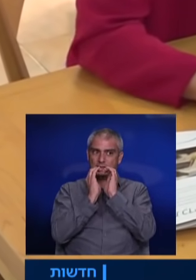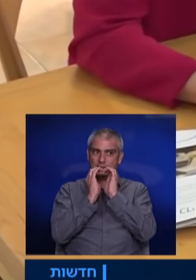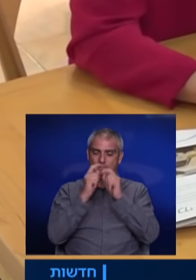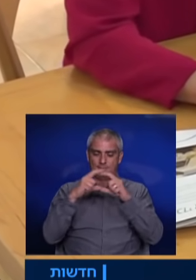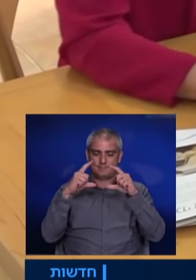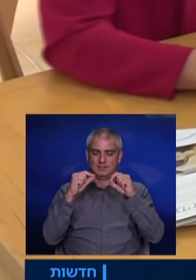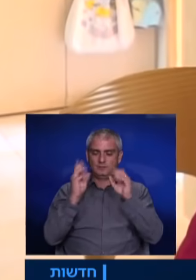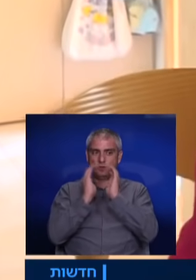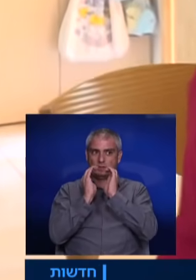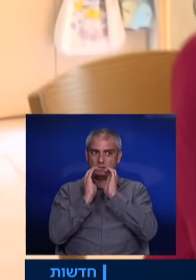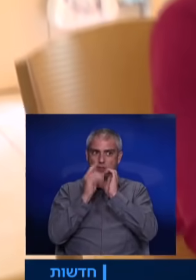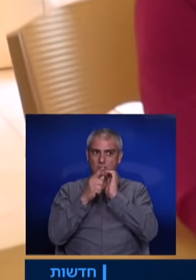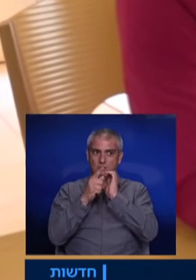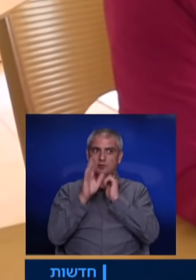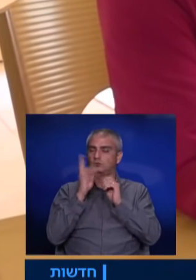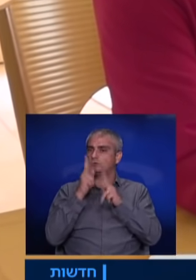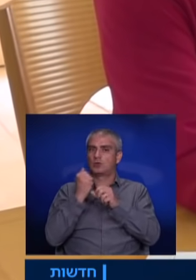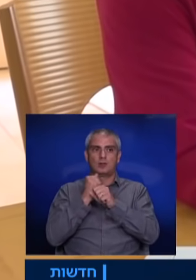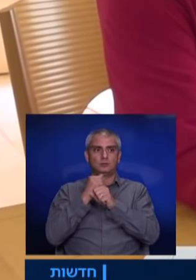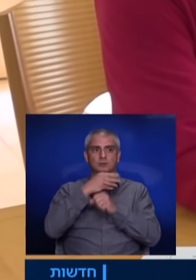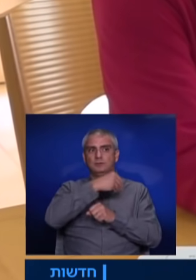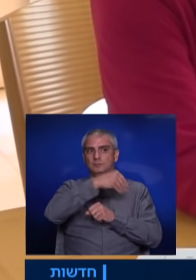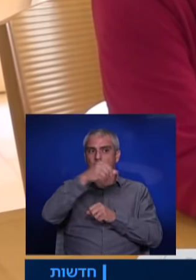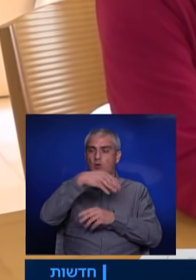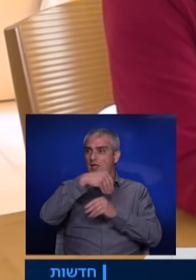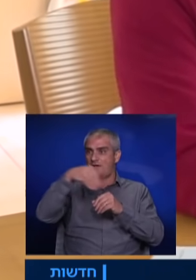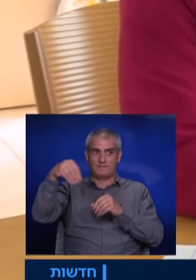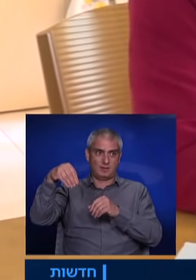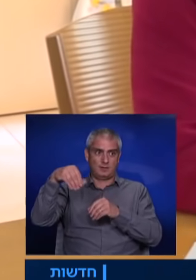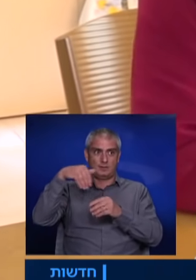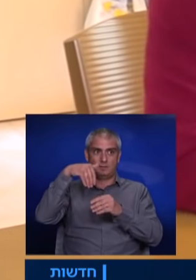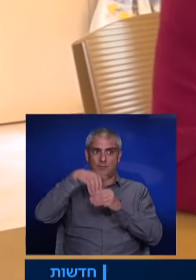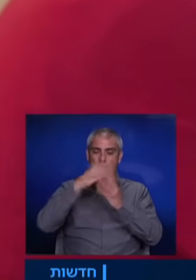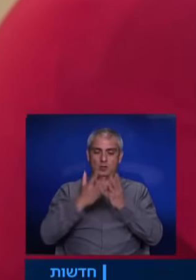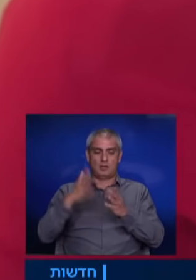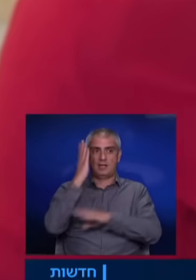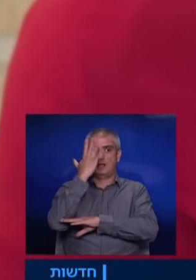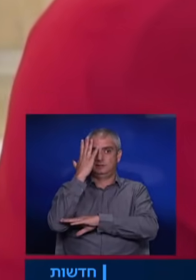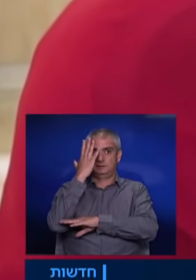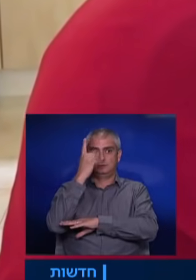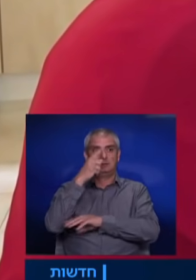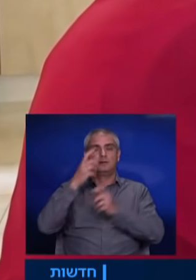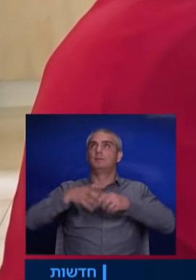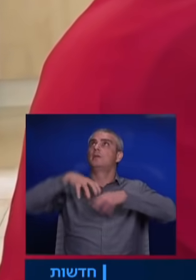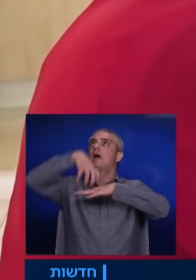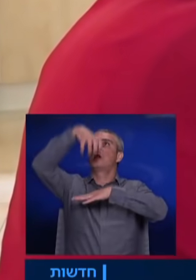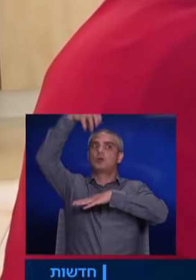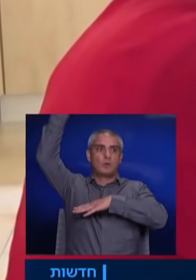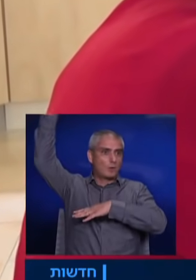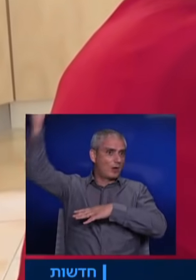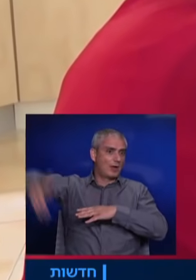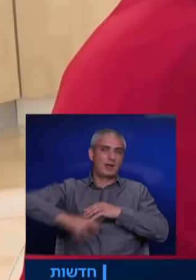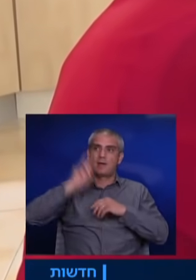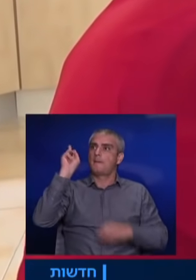קטנים, מצבות קטנות. יש גם אפשרות לעשות פיזור של אפר בעץ, מכדור פורח,